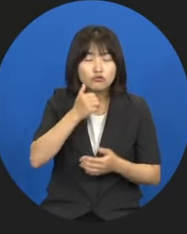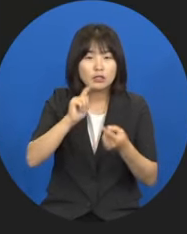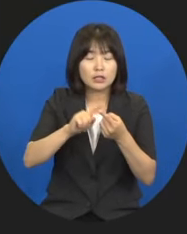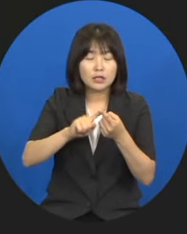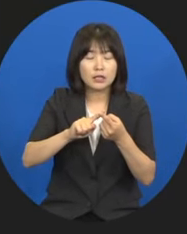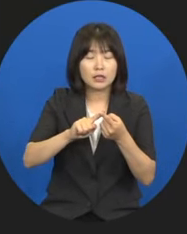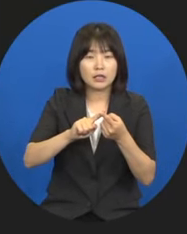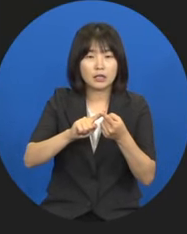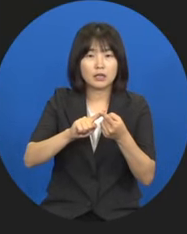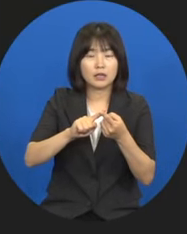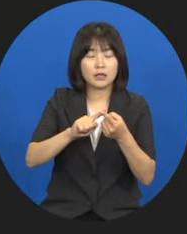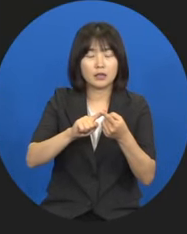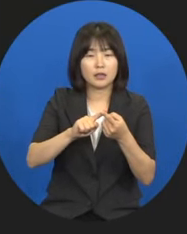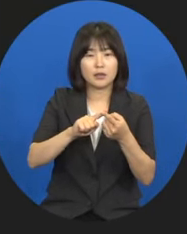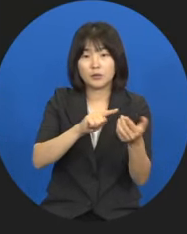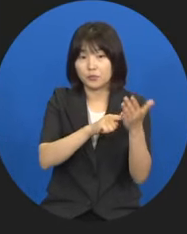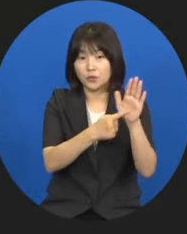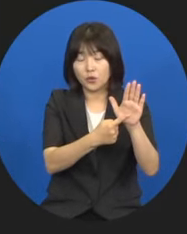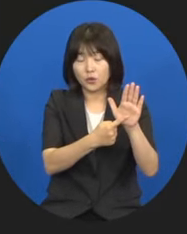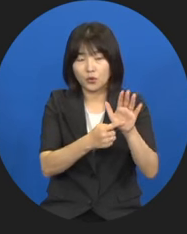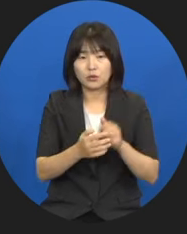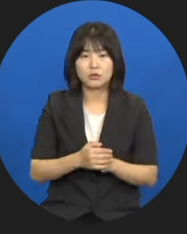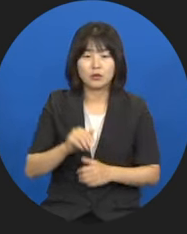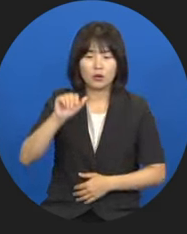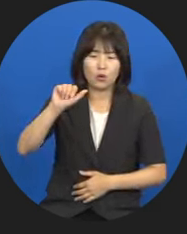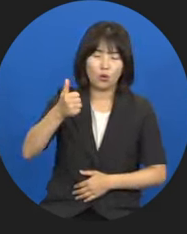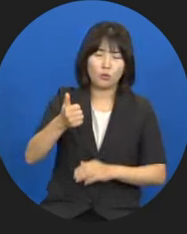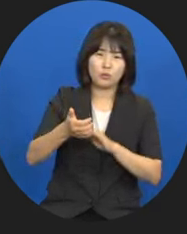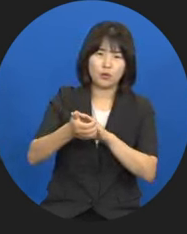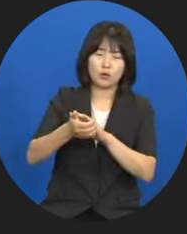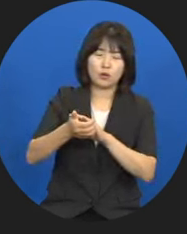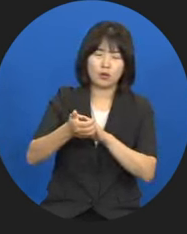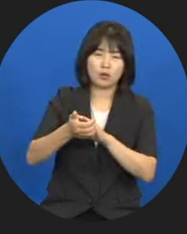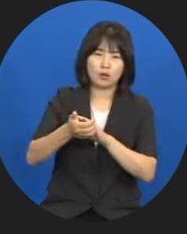그려진 그림입니다. 그러니까 500년 초쯤에 그려진 그림입니다.